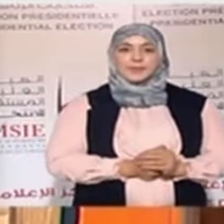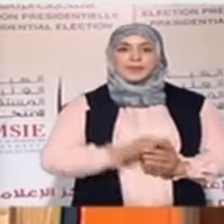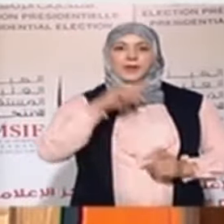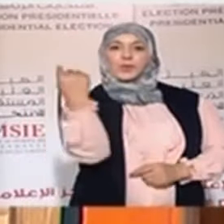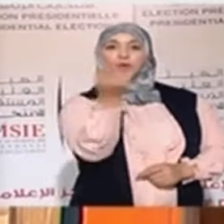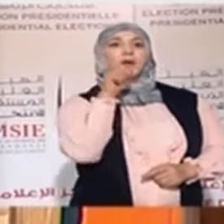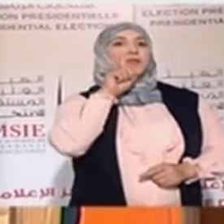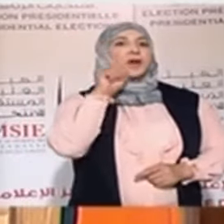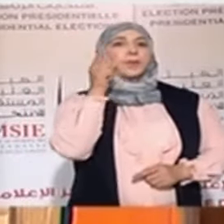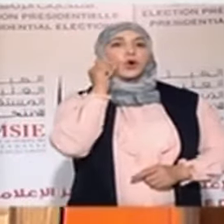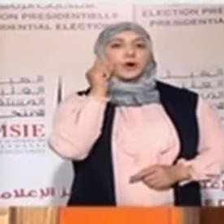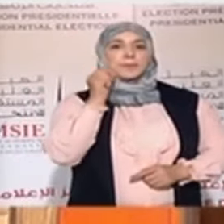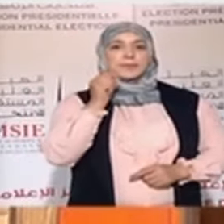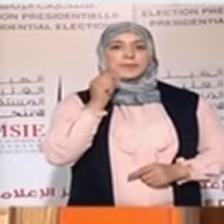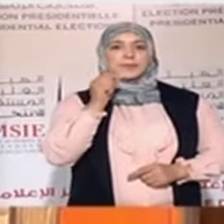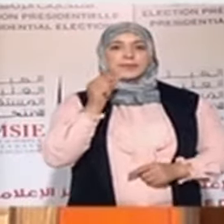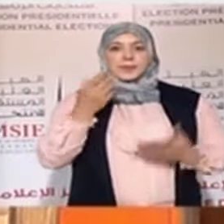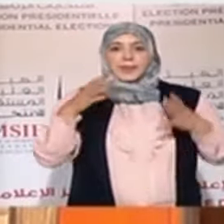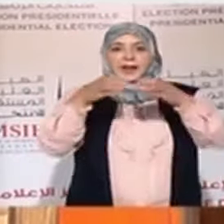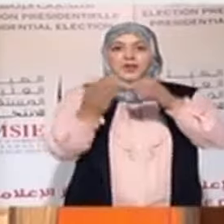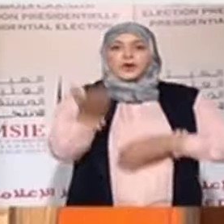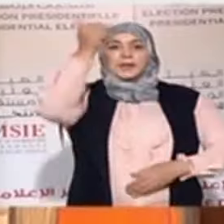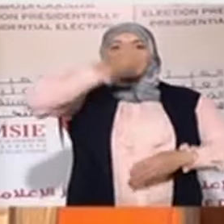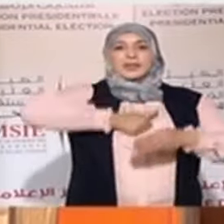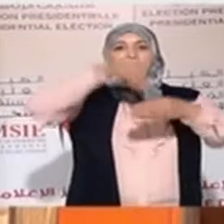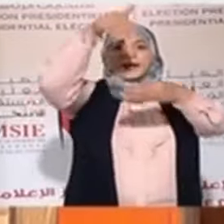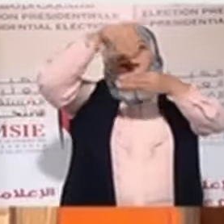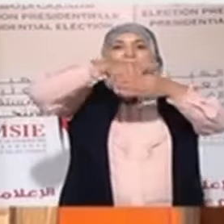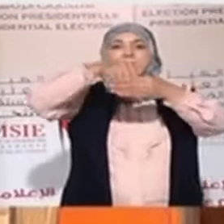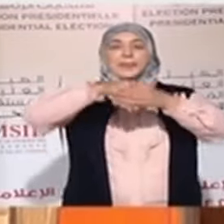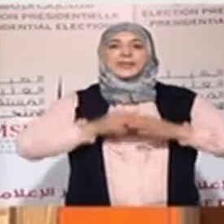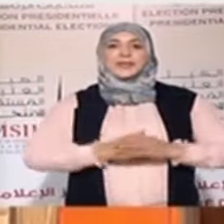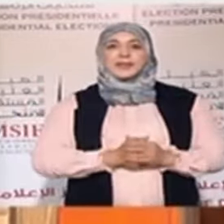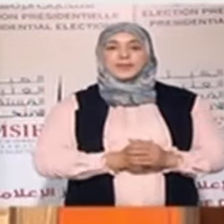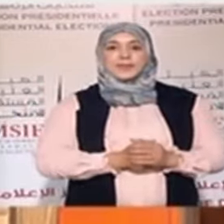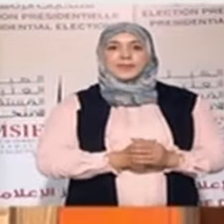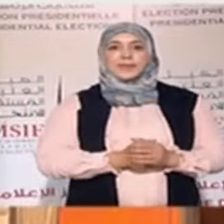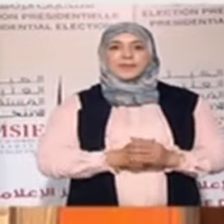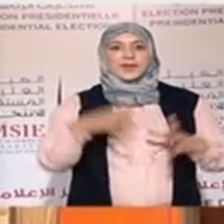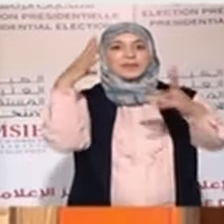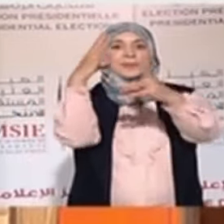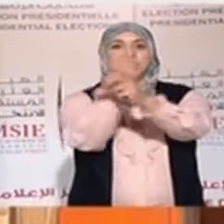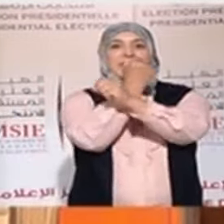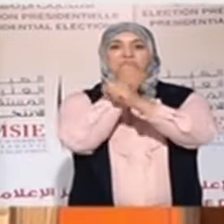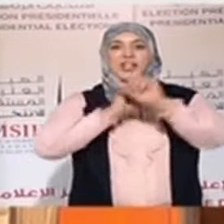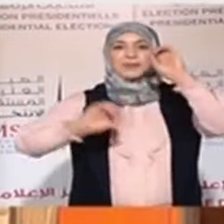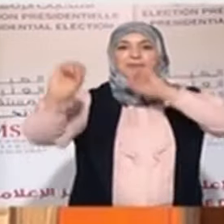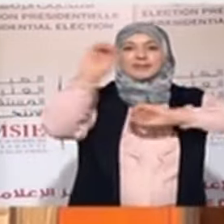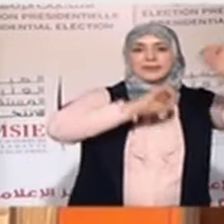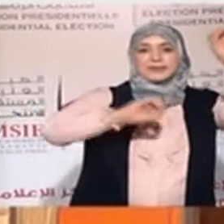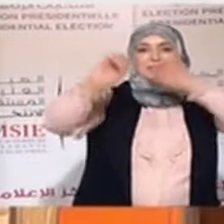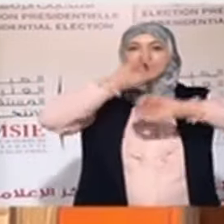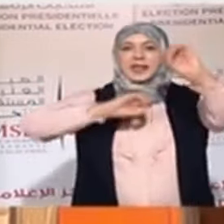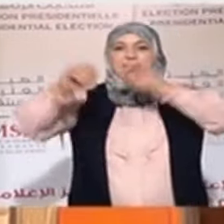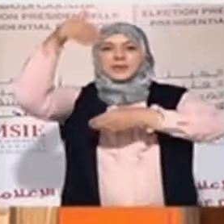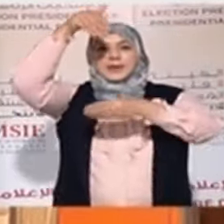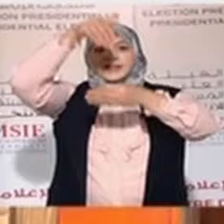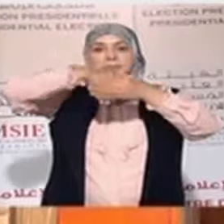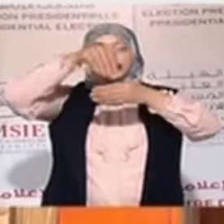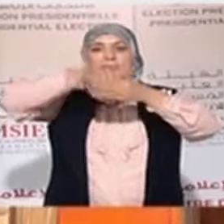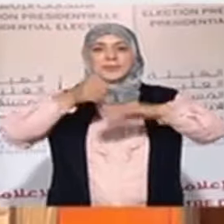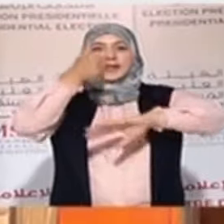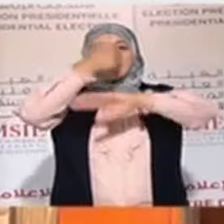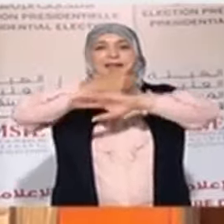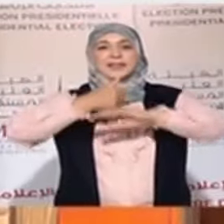سيداتي سادتي، ما كان للهيئة العليا المستقلة للانتخابات أن تنجح في تنظيم هذا الاستحقاق الانتخابي